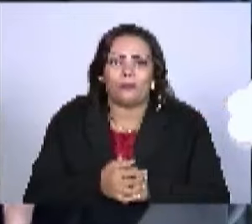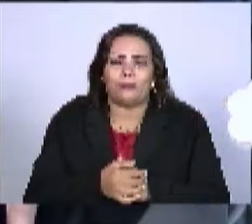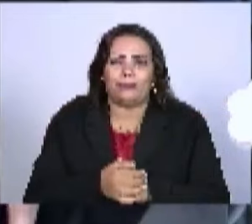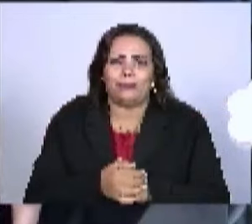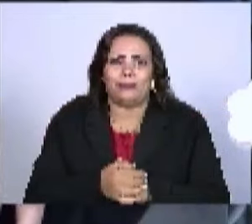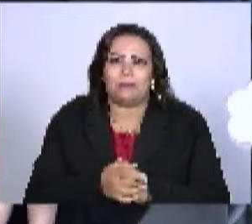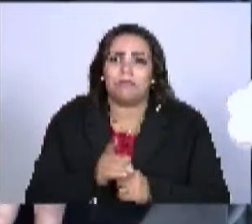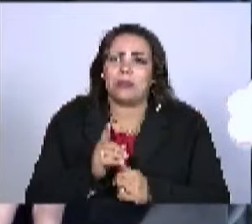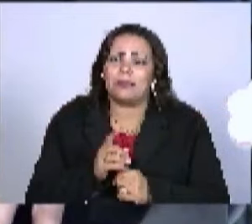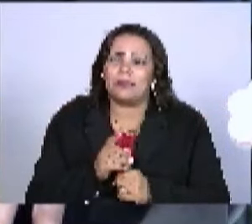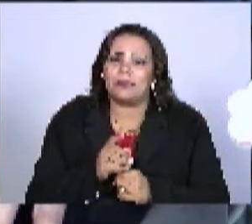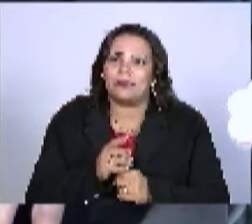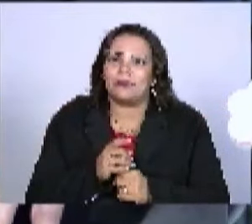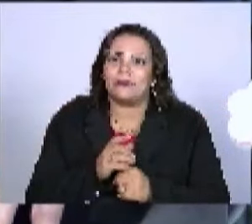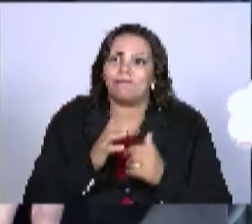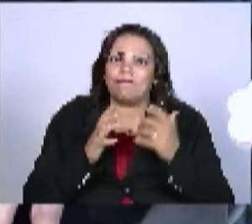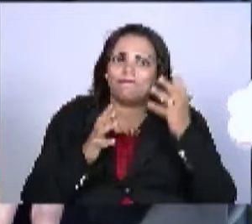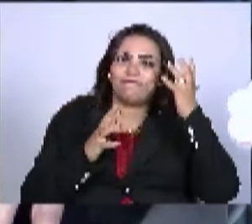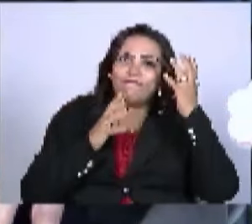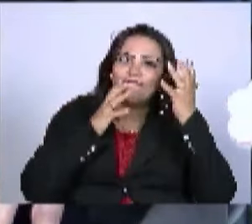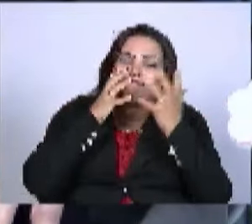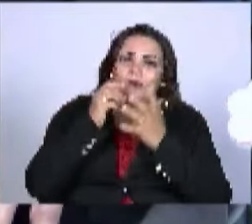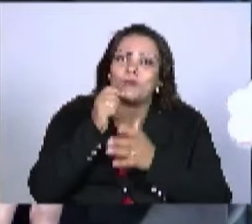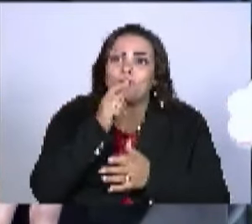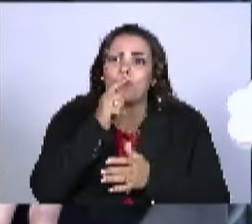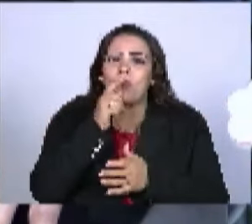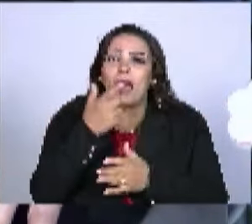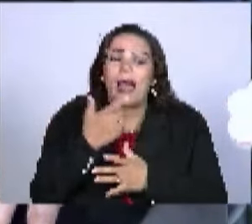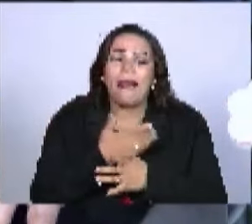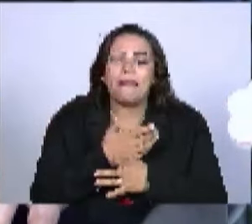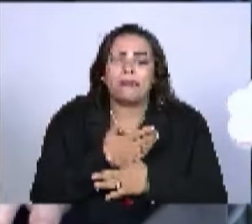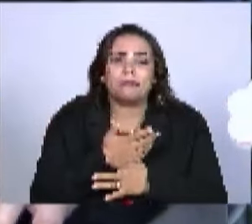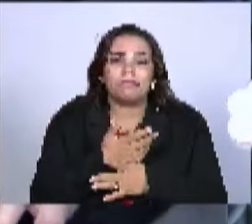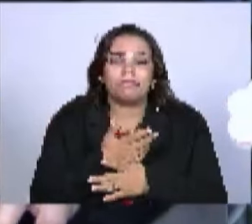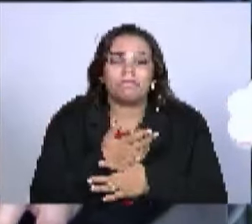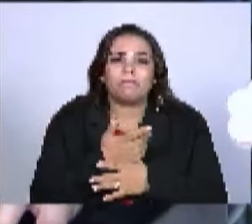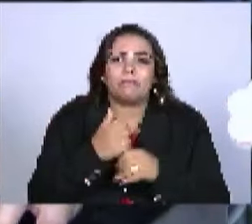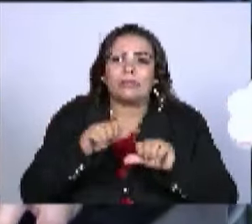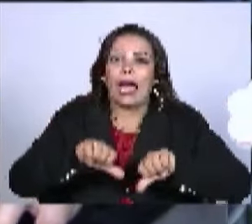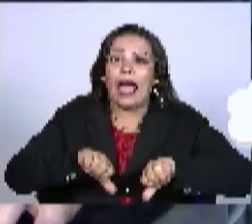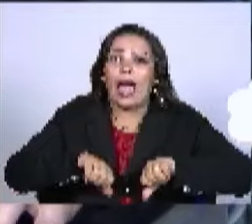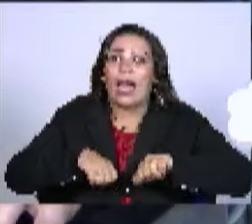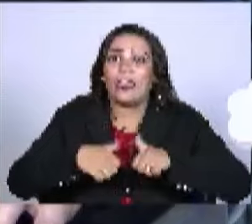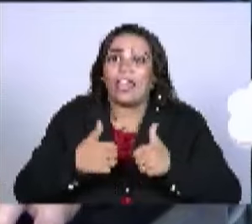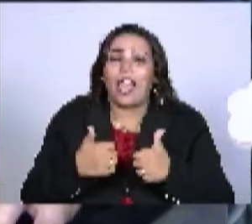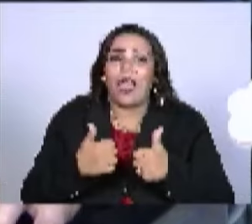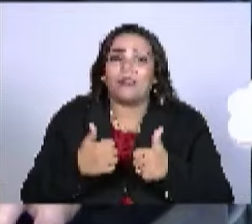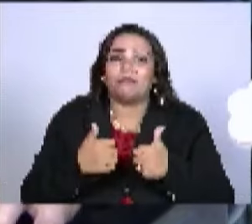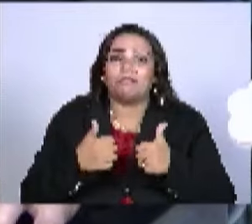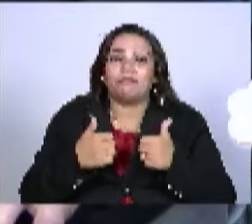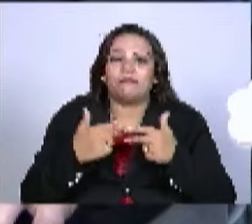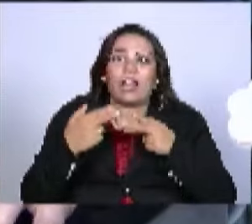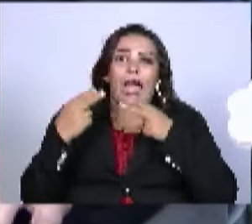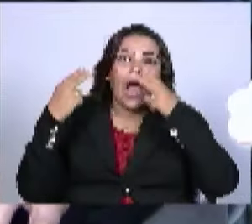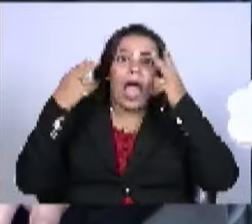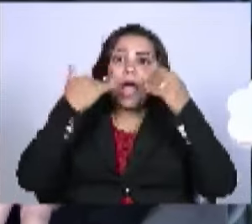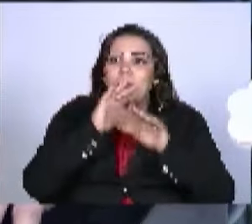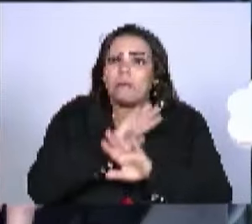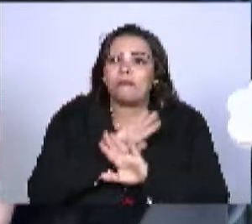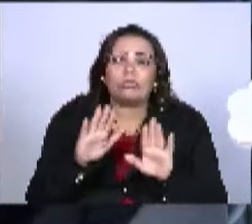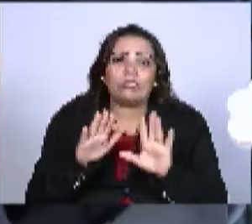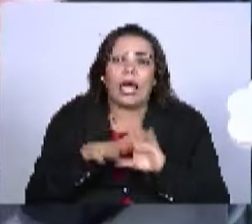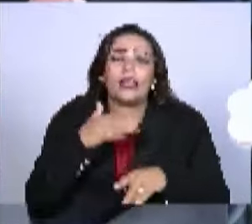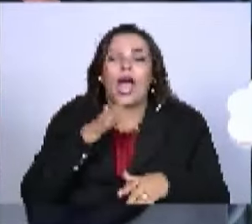بس الامر المؤل العباره اللي بتقولها انها فقده الامل في الحياه وعاوزه تتخلص من حياتها وابنها